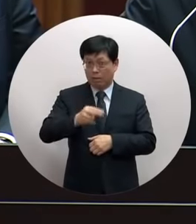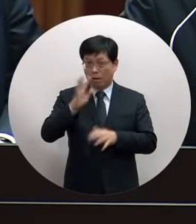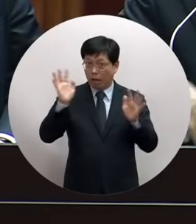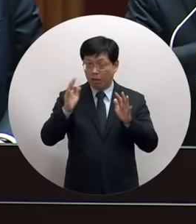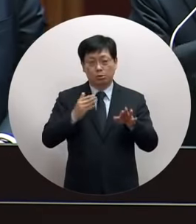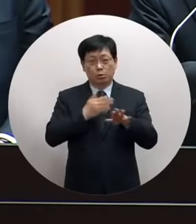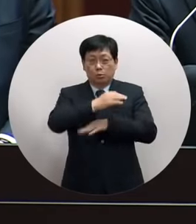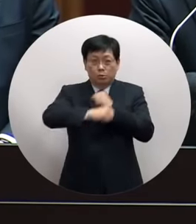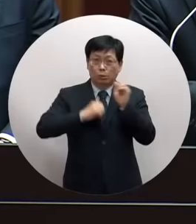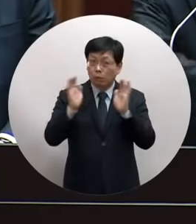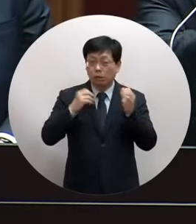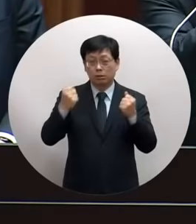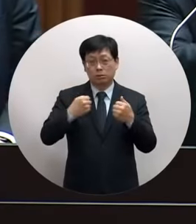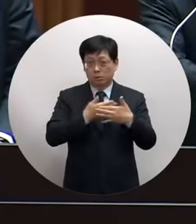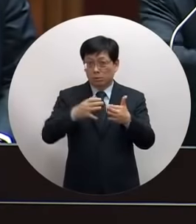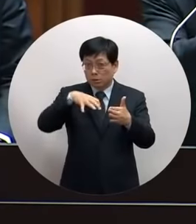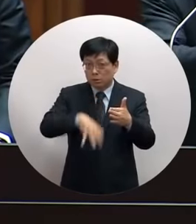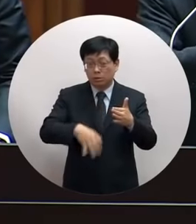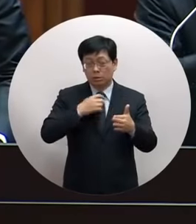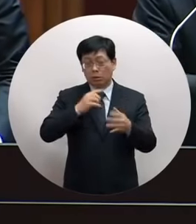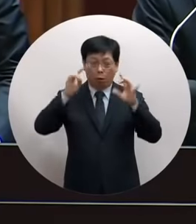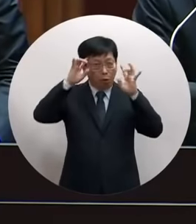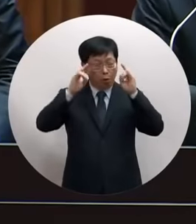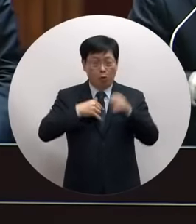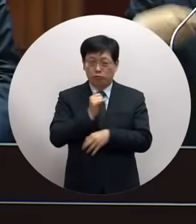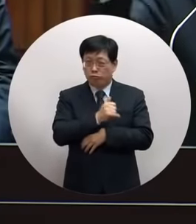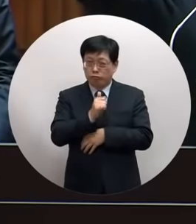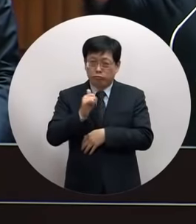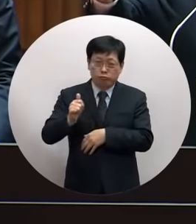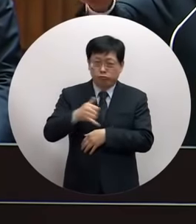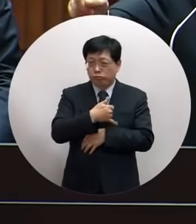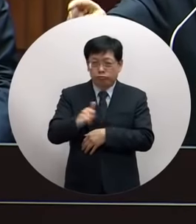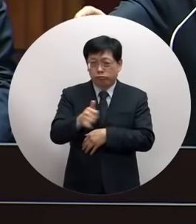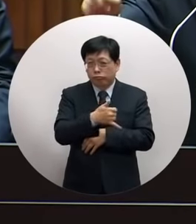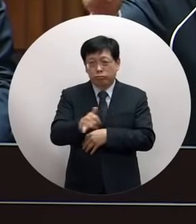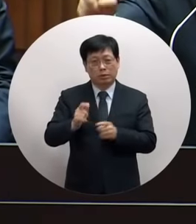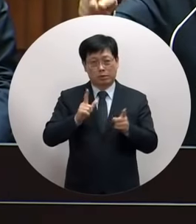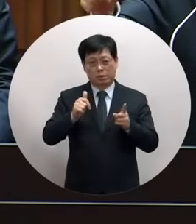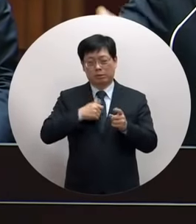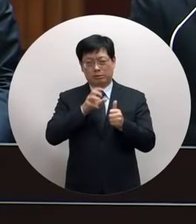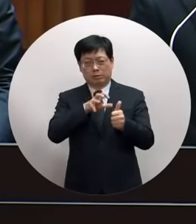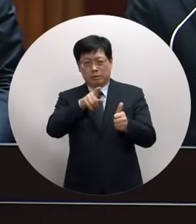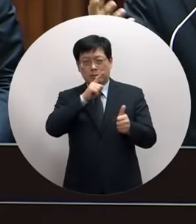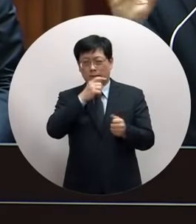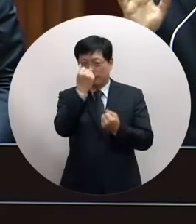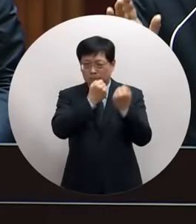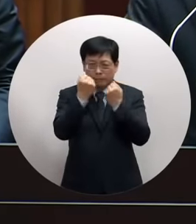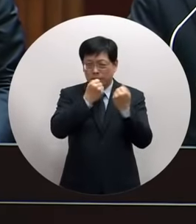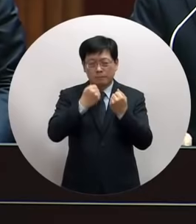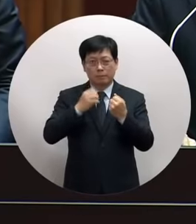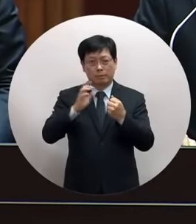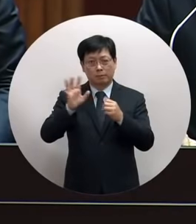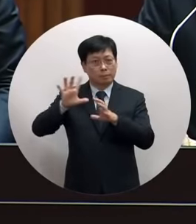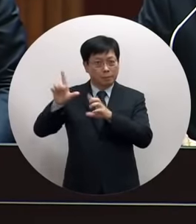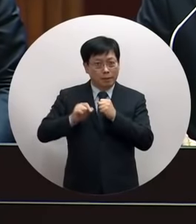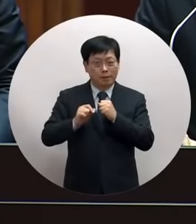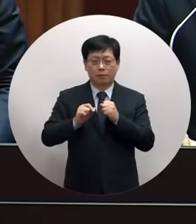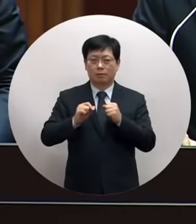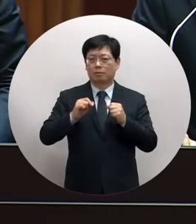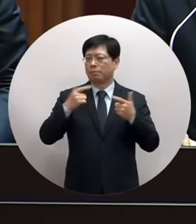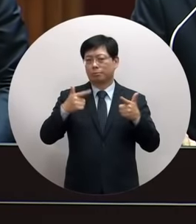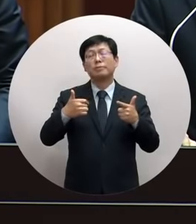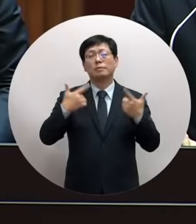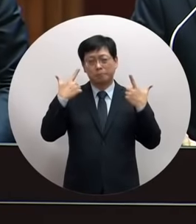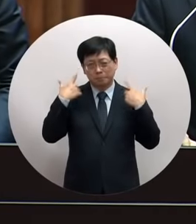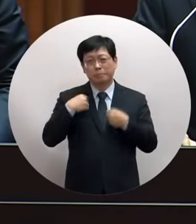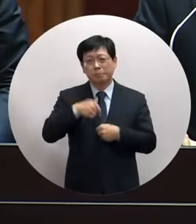过动儿，在教室里面比较活泼好动，老师说是调皮，不守规矩，其实都是